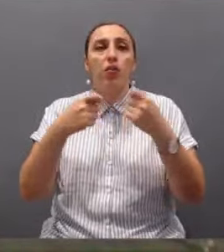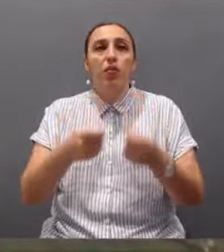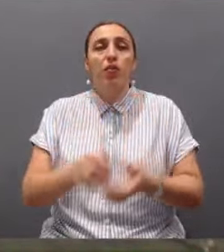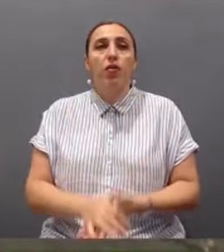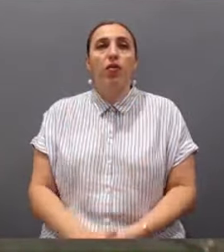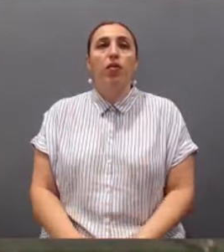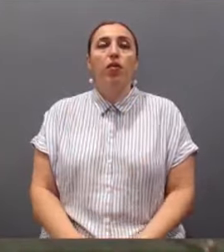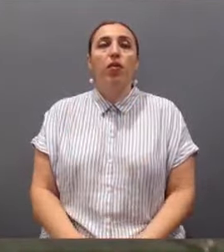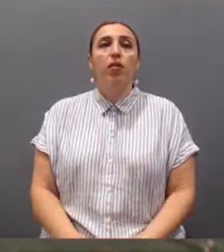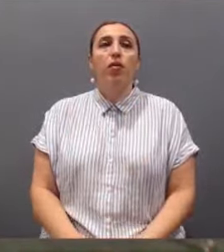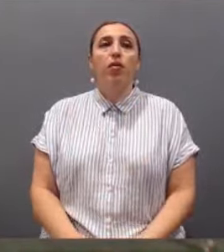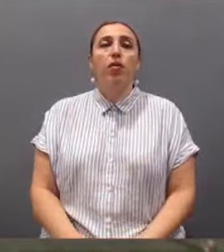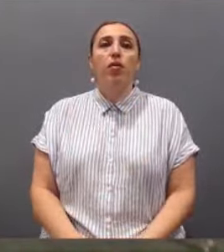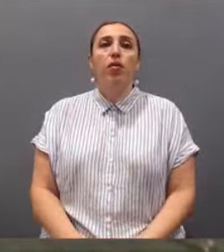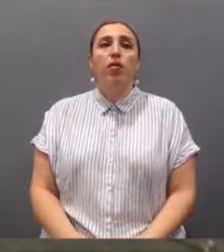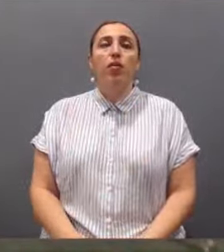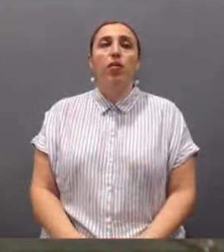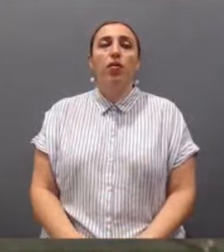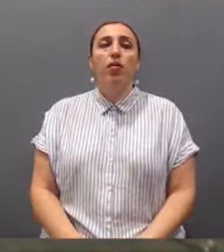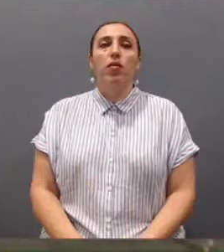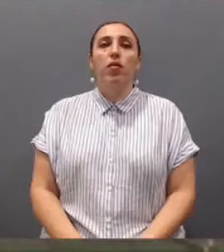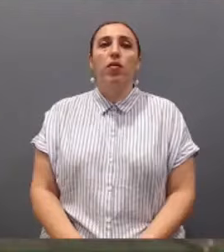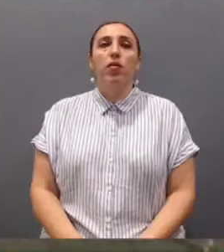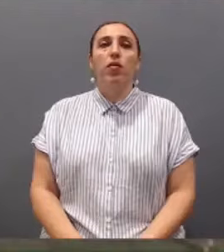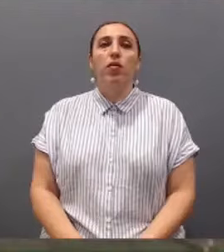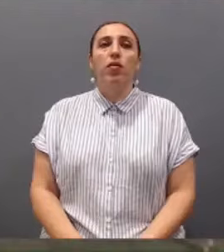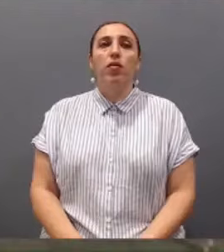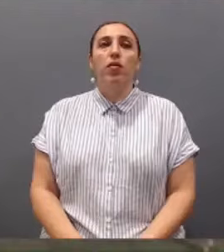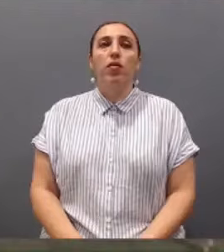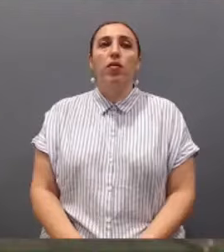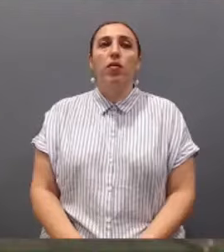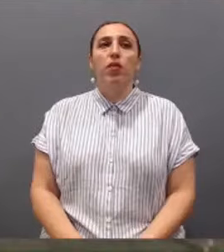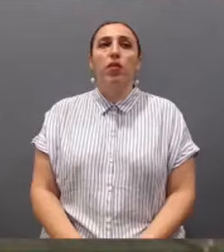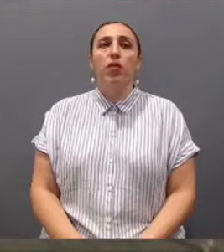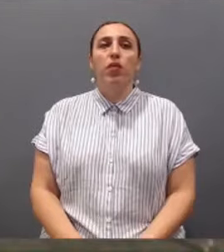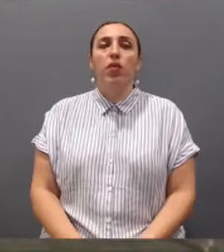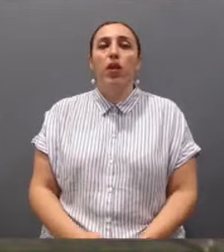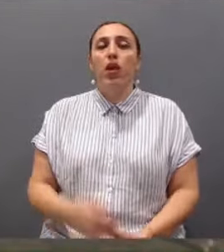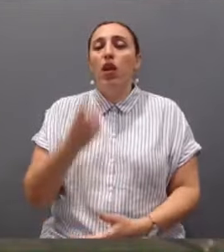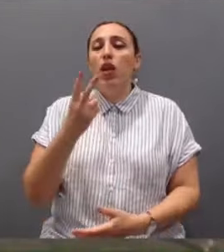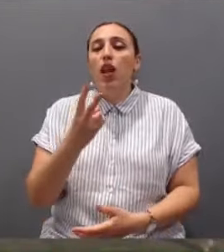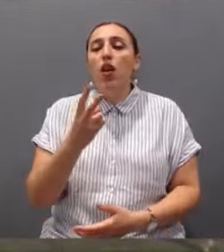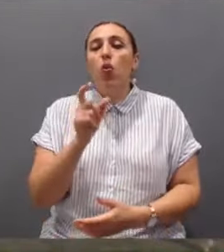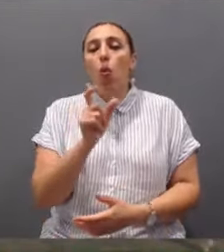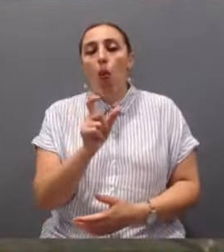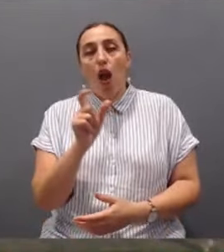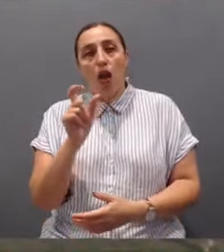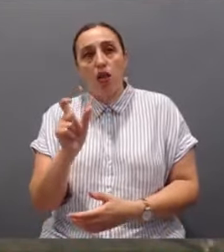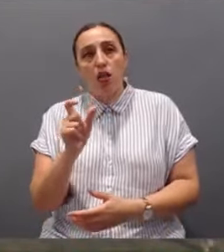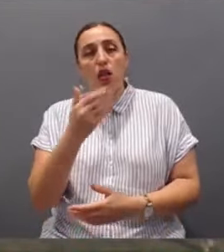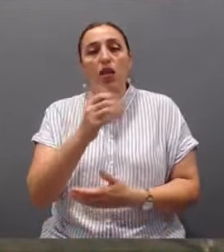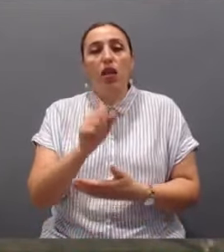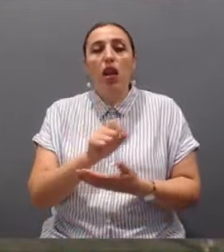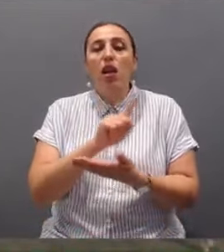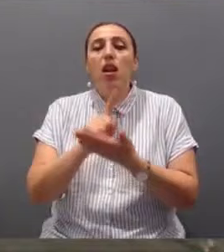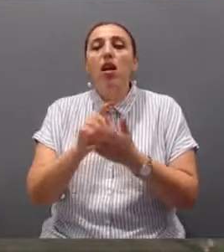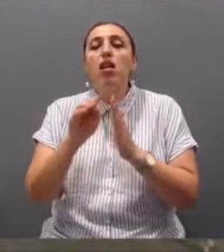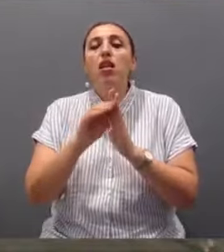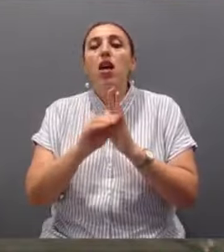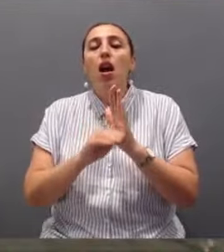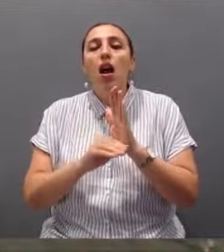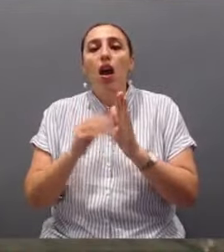Եոնեսյան, չնայած այն հանգամանքին, որ բաժանված է երկու մասի ձեր